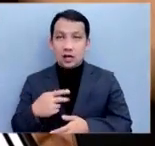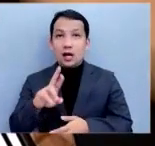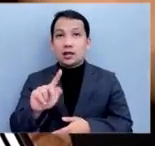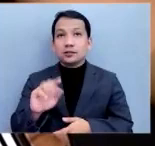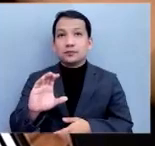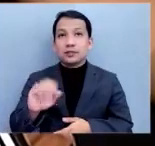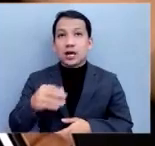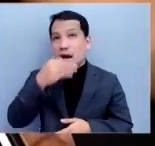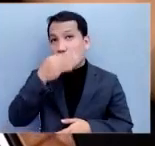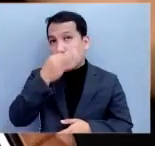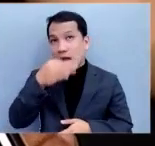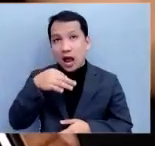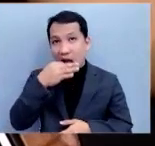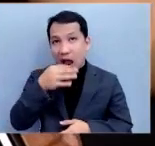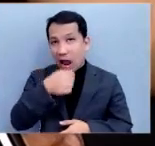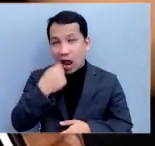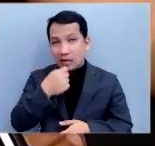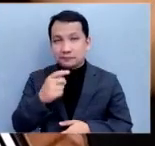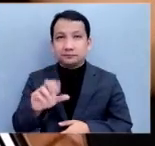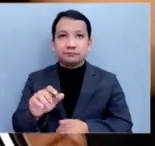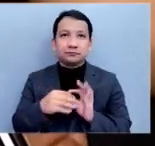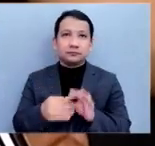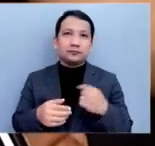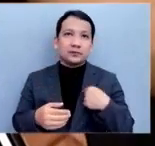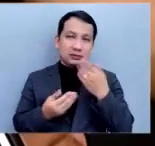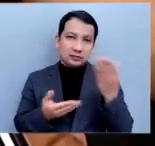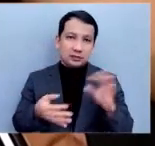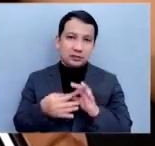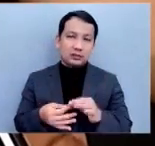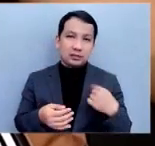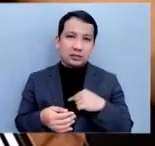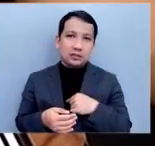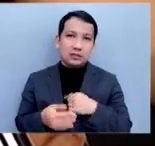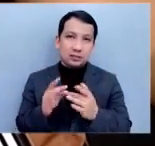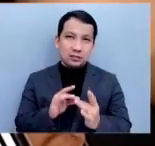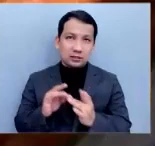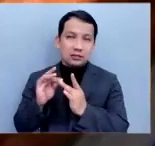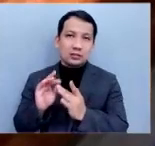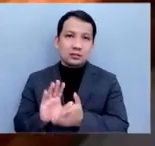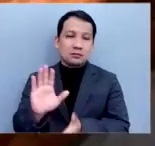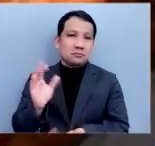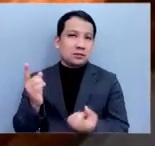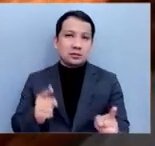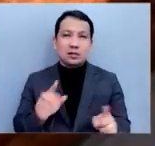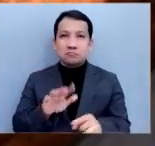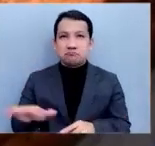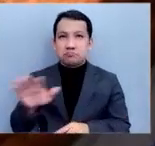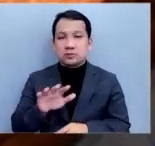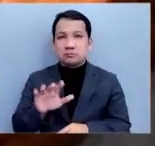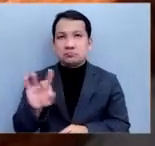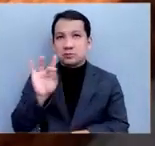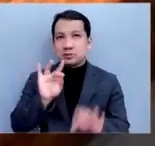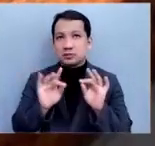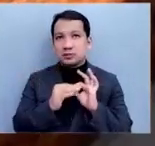RT-PCR. Or yung mga unvaccinated, no? Then we'll have a special lane for them. Para sa lahat, optional na lang